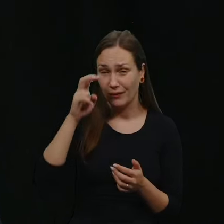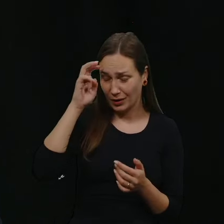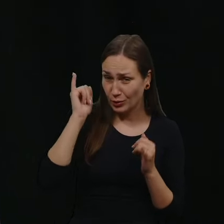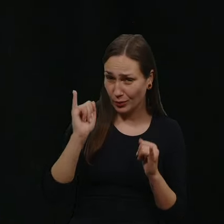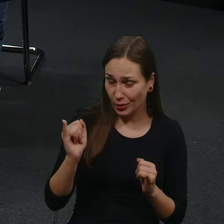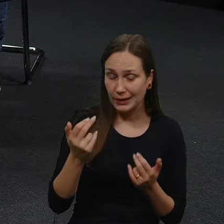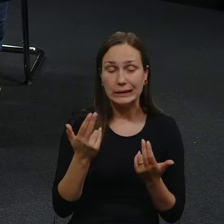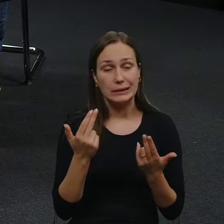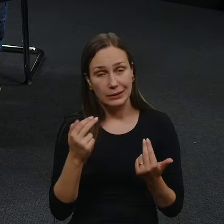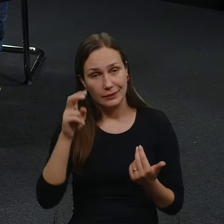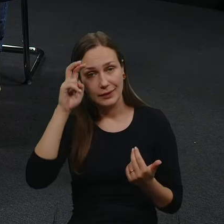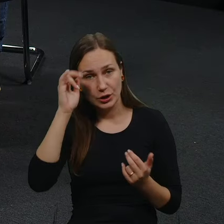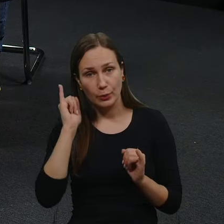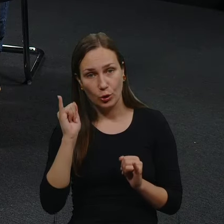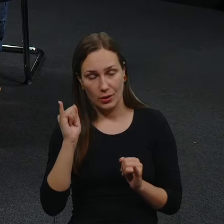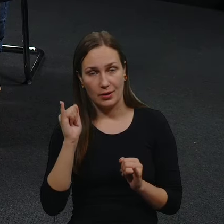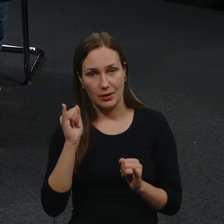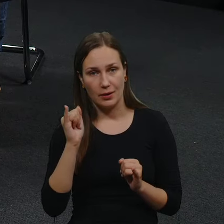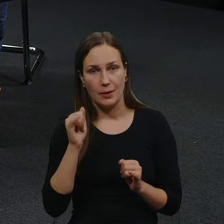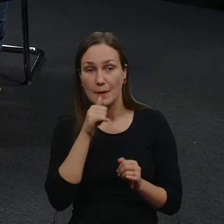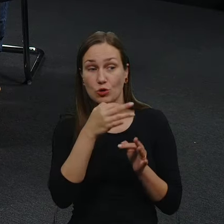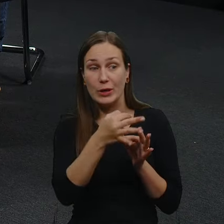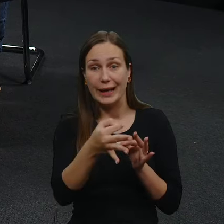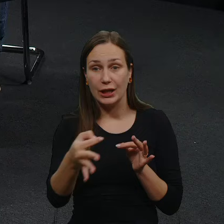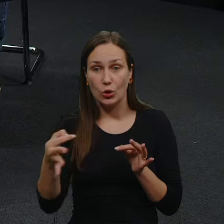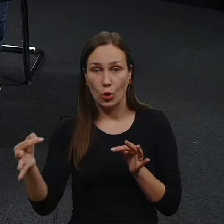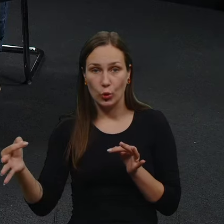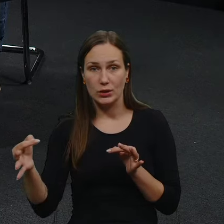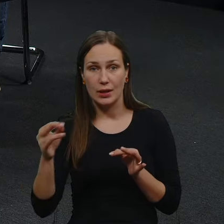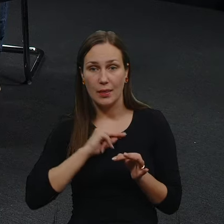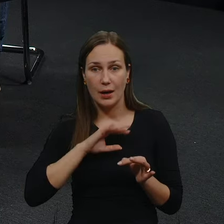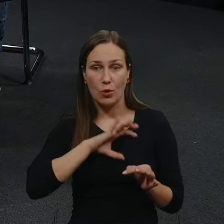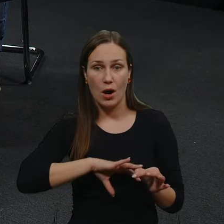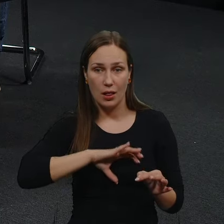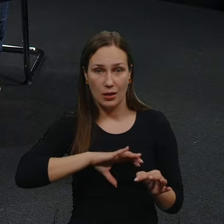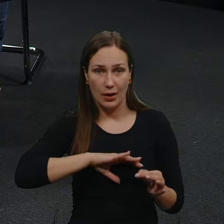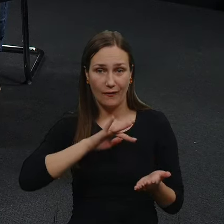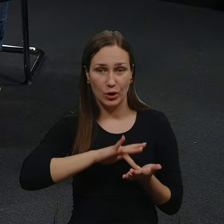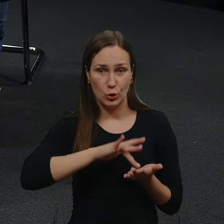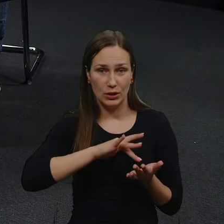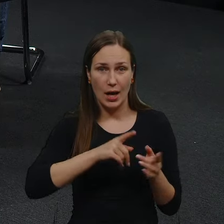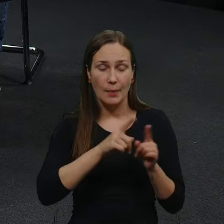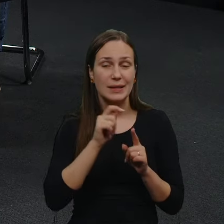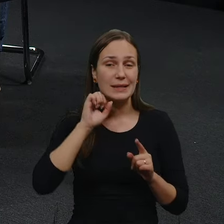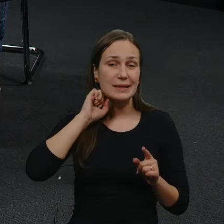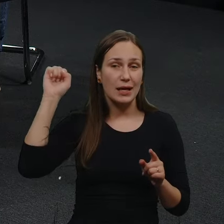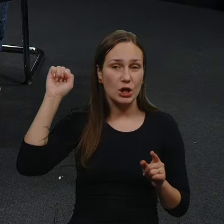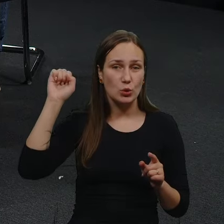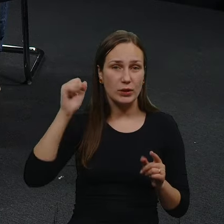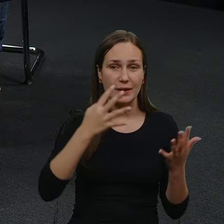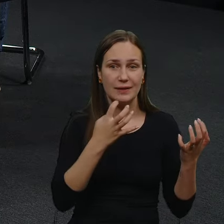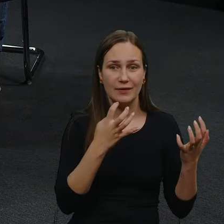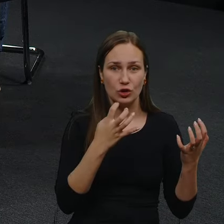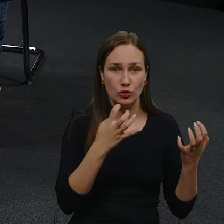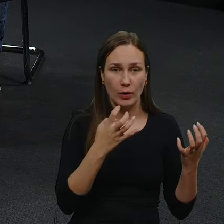Valdžia bloga, aišku, yra tam ir pagrindo, nes, pavyzdžiui, regionuose darbo užmokestis, kada matom vidutinis, kaip Zarasuose, 900 eurų,